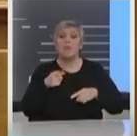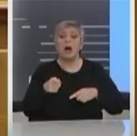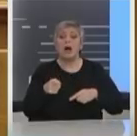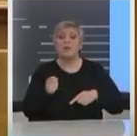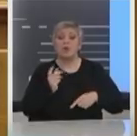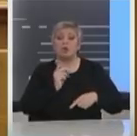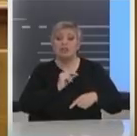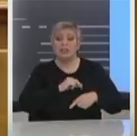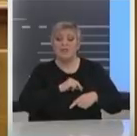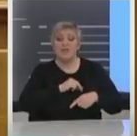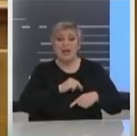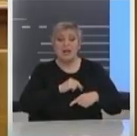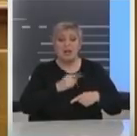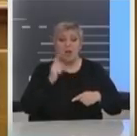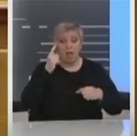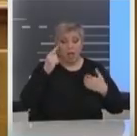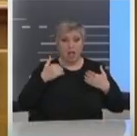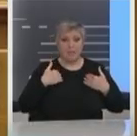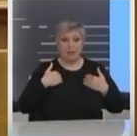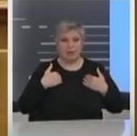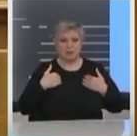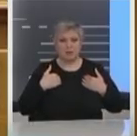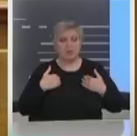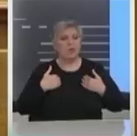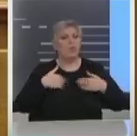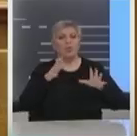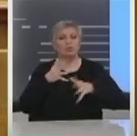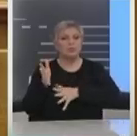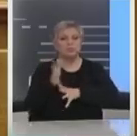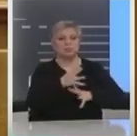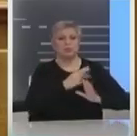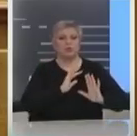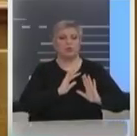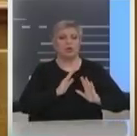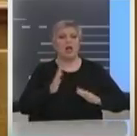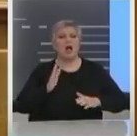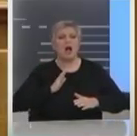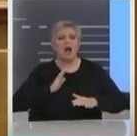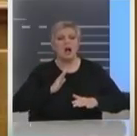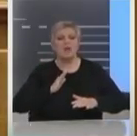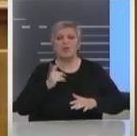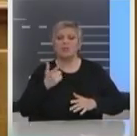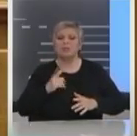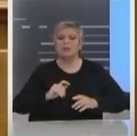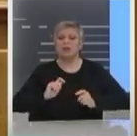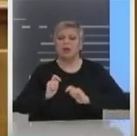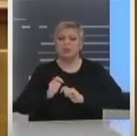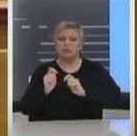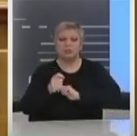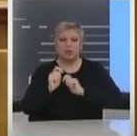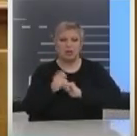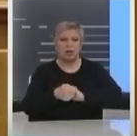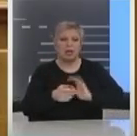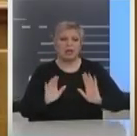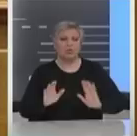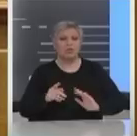παροπίδες και κυρίως δεν κοροϊδεύουμε. Ο κόσμος αλλάζει ταχύτατα, άσχετα αν προσποιείστε ότι δεν